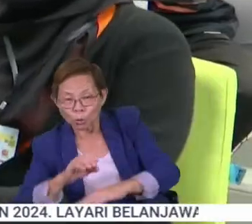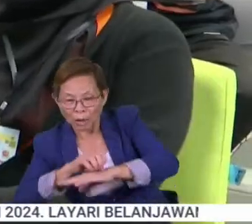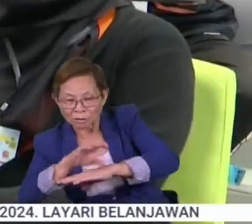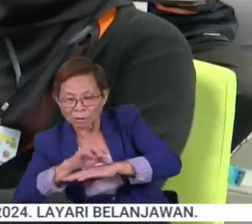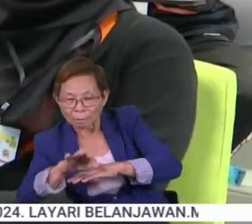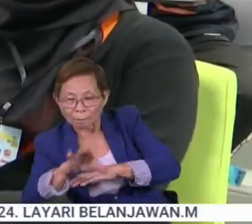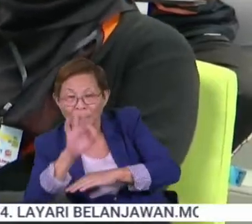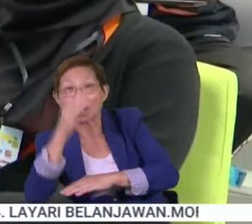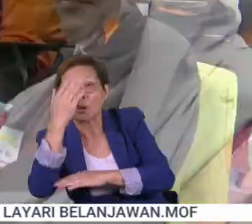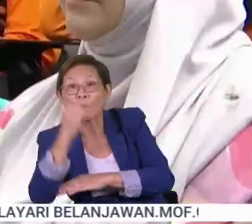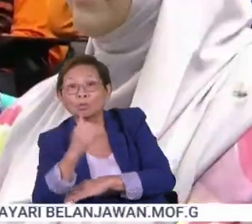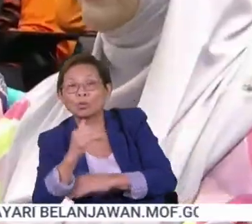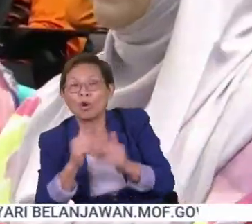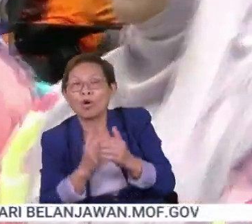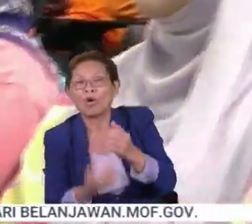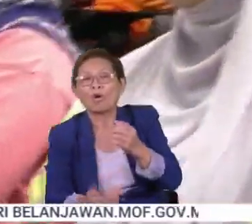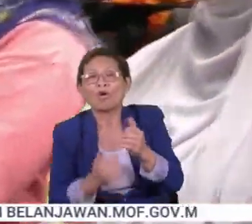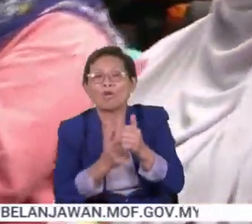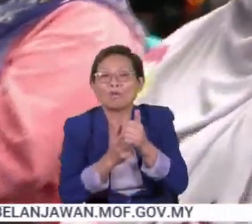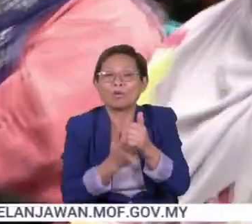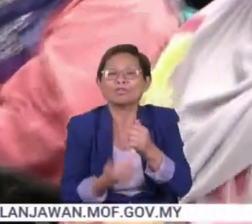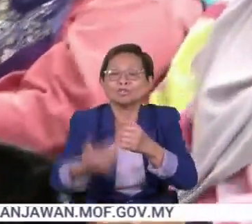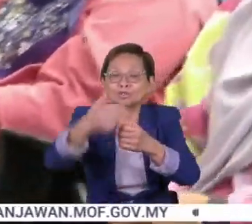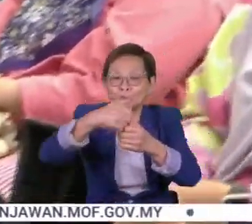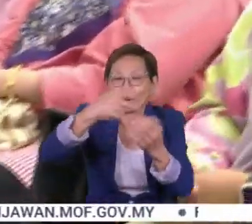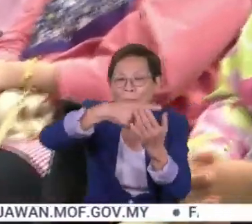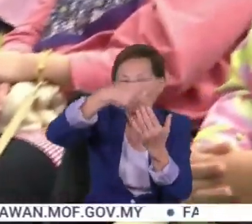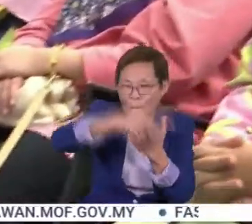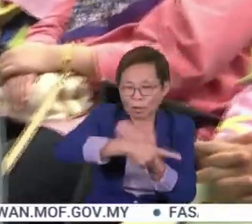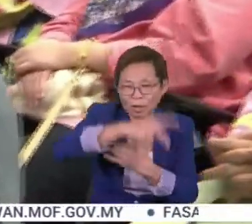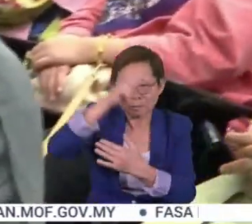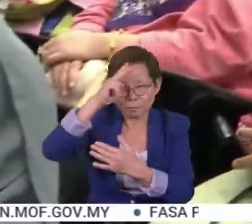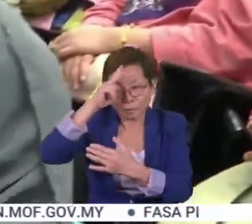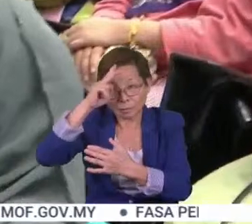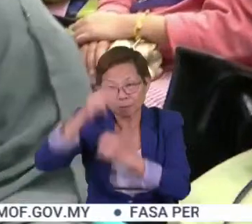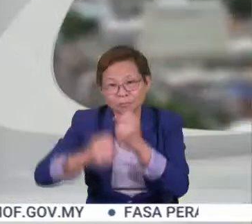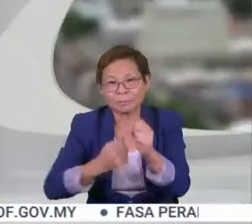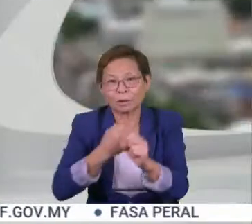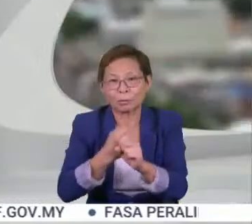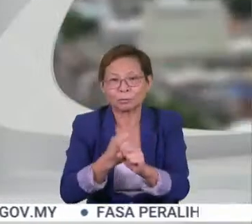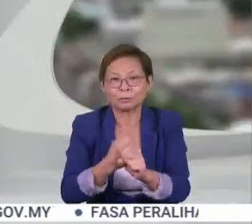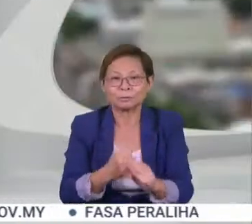kaunselor untuk mengikuti program berkenaan setiap tahun.